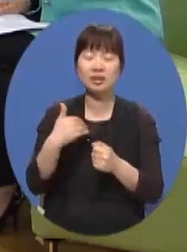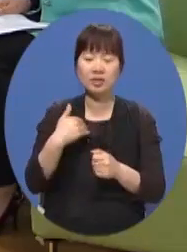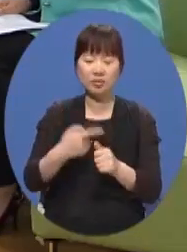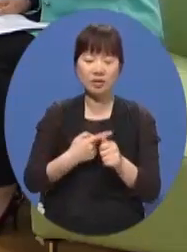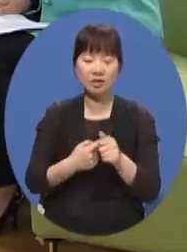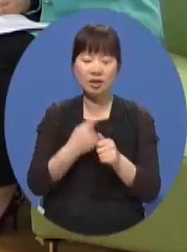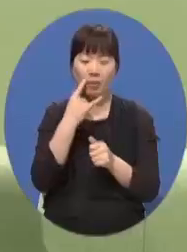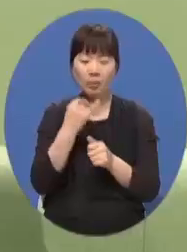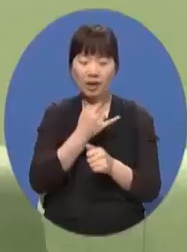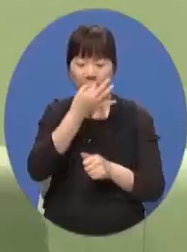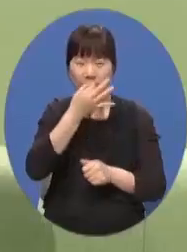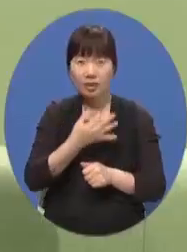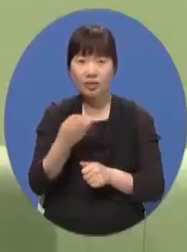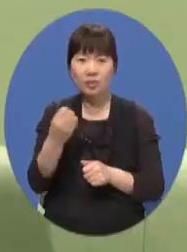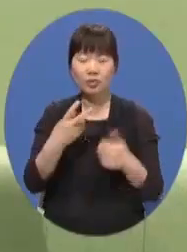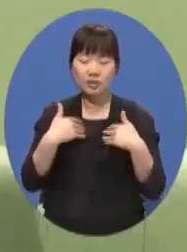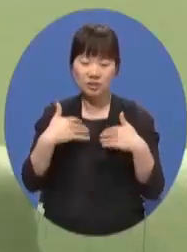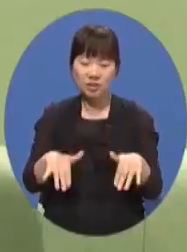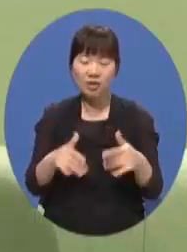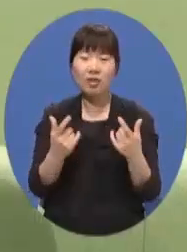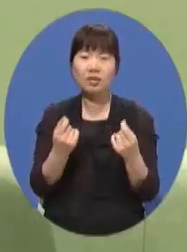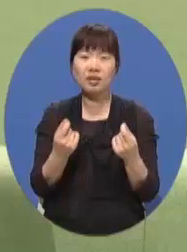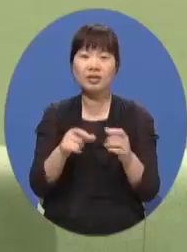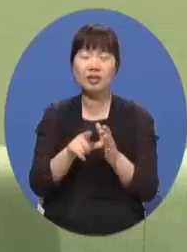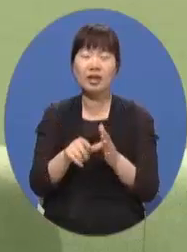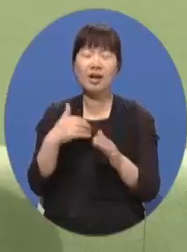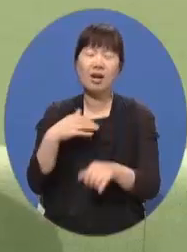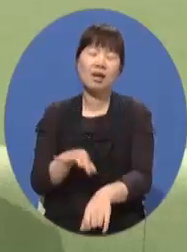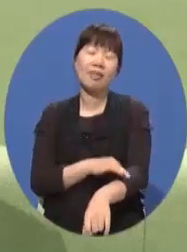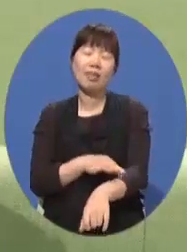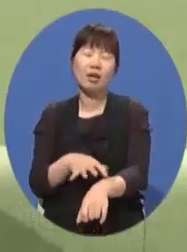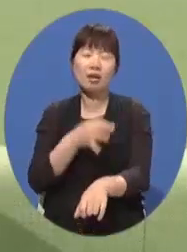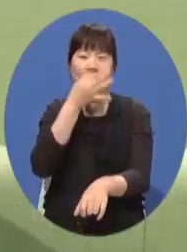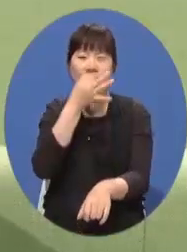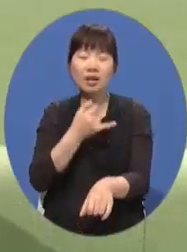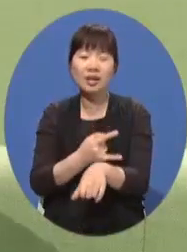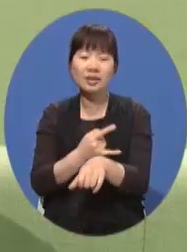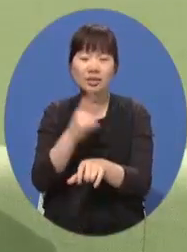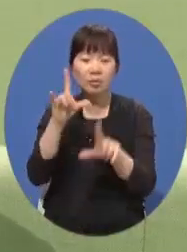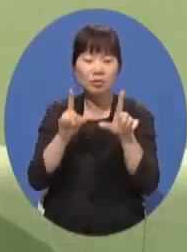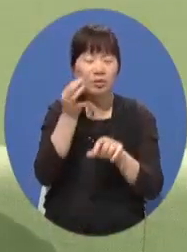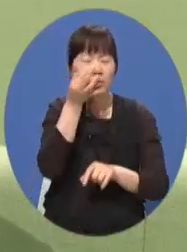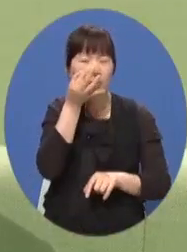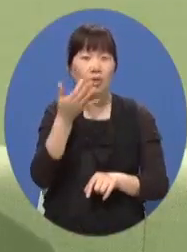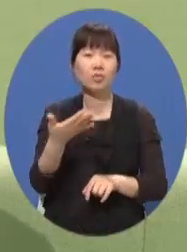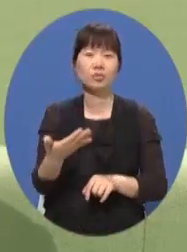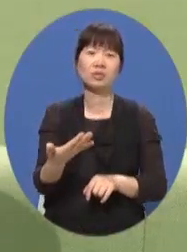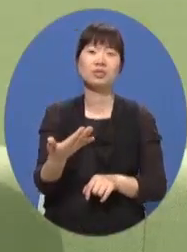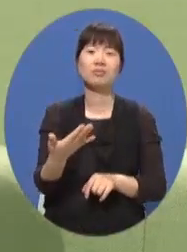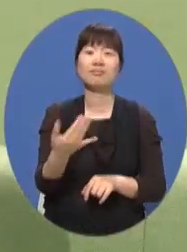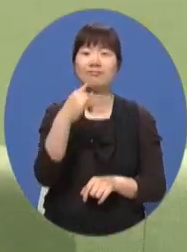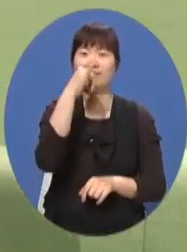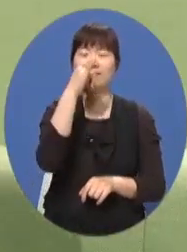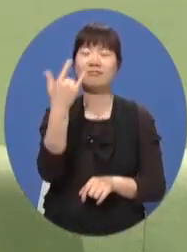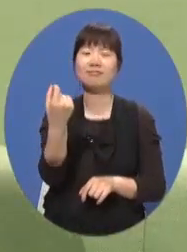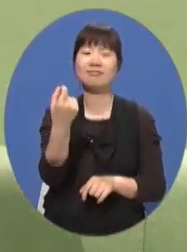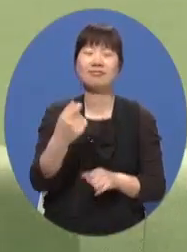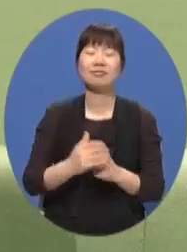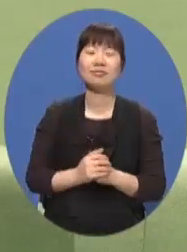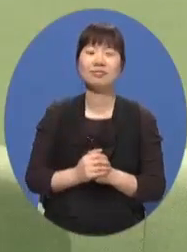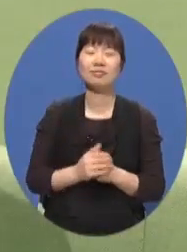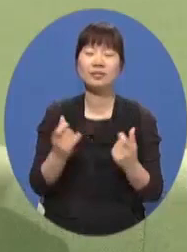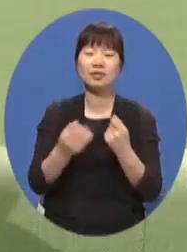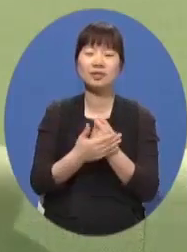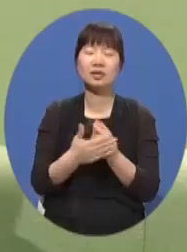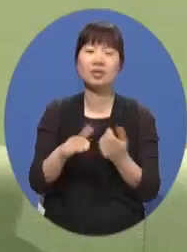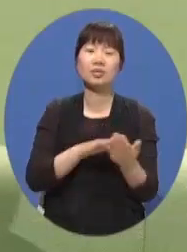모르게 엄마가 힘들거나 지치거나 이럴 때 귀찮아 엄마 힘들잖아 하는 모습을 좀 보여주시는 면이 없지 않아 있어 보이고요.